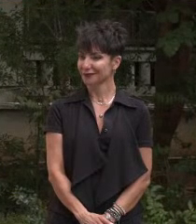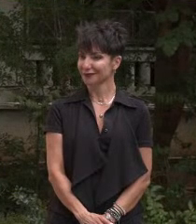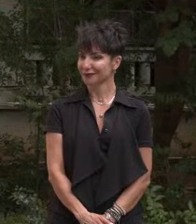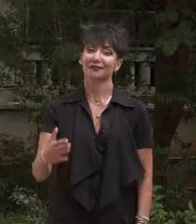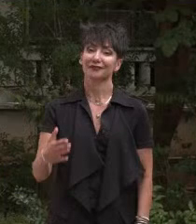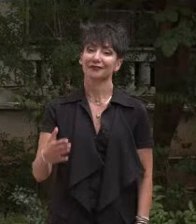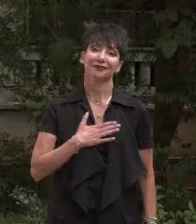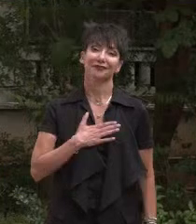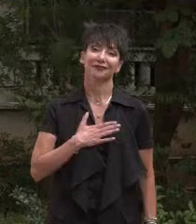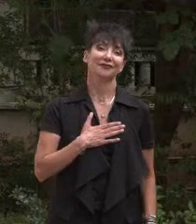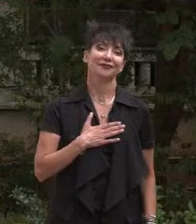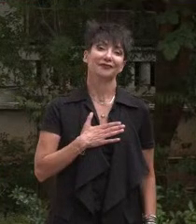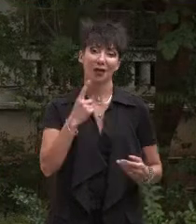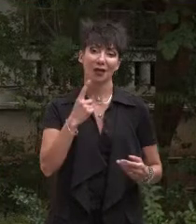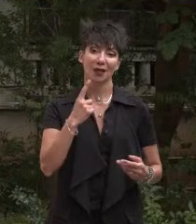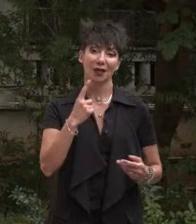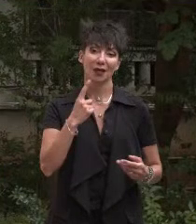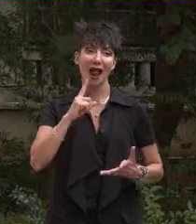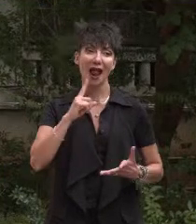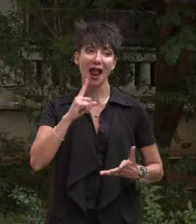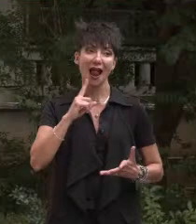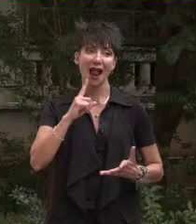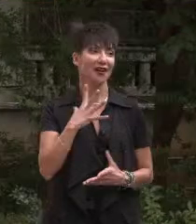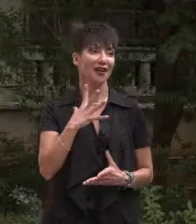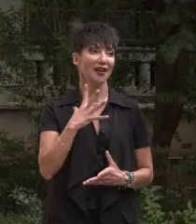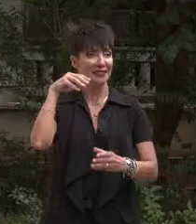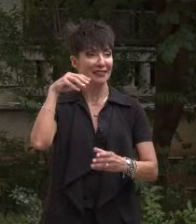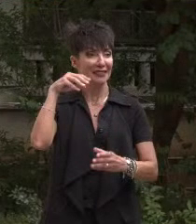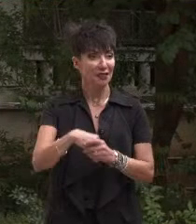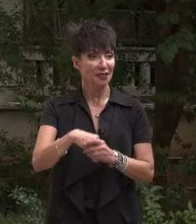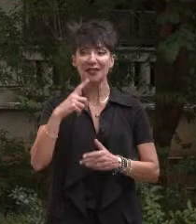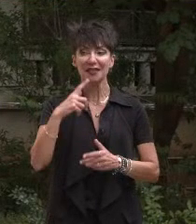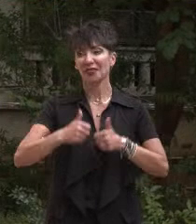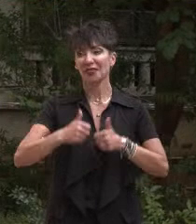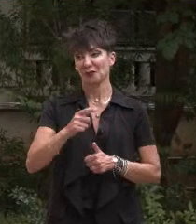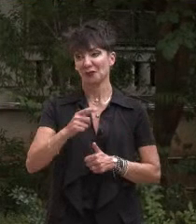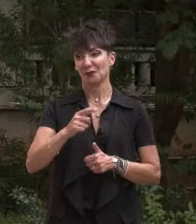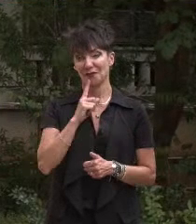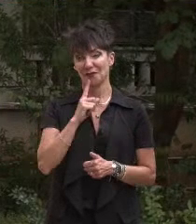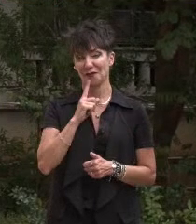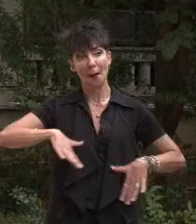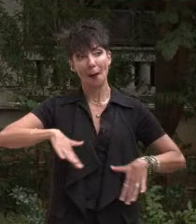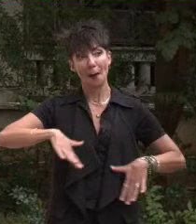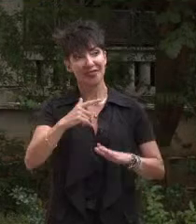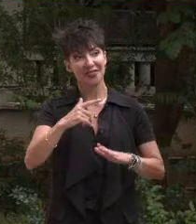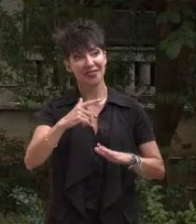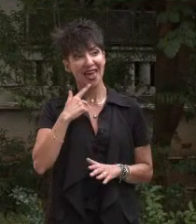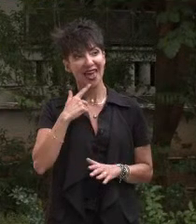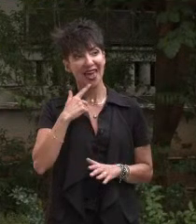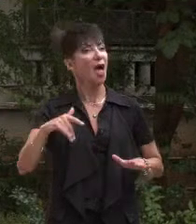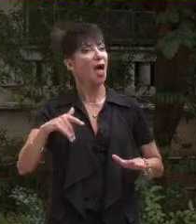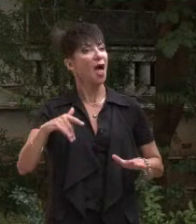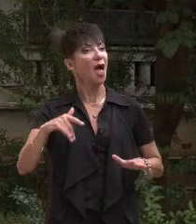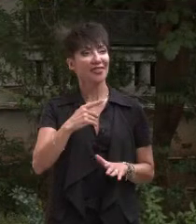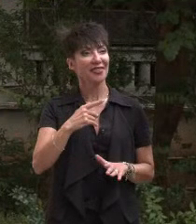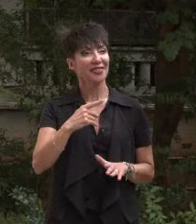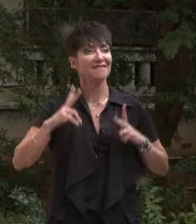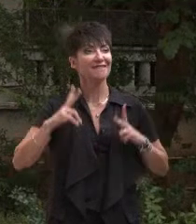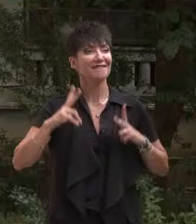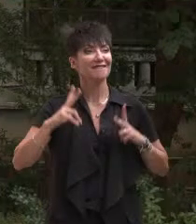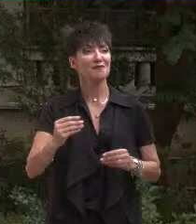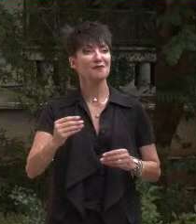Σας ευχαριστούμε πολύ για αυτή την ευκαιρία που μας δώσατε να συμμετέχουμε στο διαγωνισμό. Τα παιδιά το ευχαριστήθηκαν